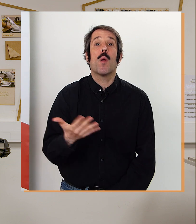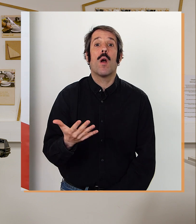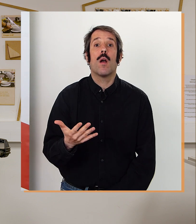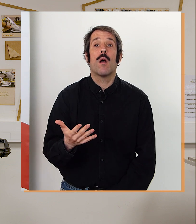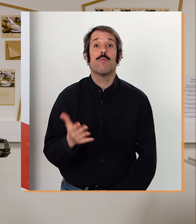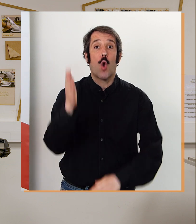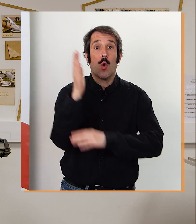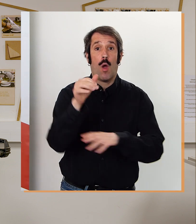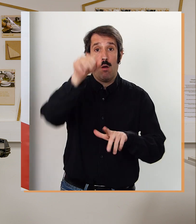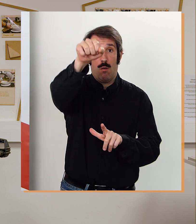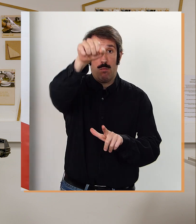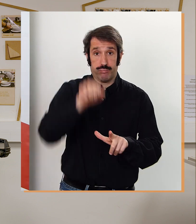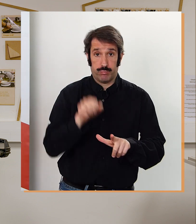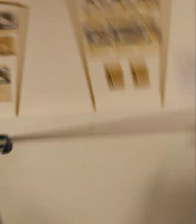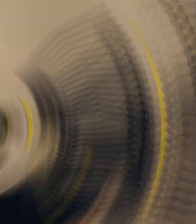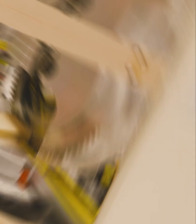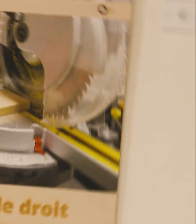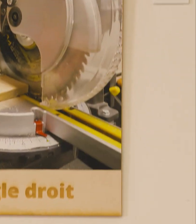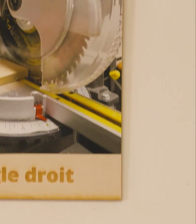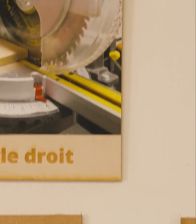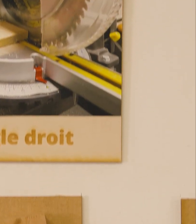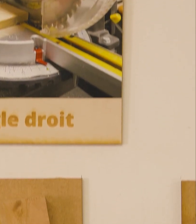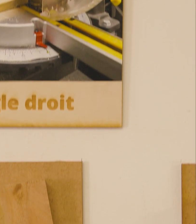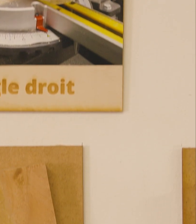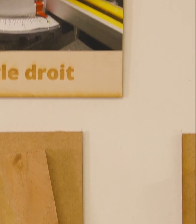Donc la première s'agit d'une coupe à angle droit.